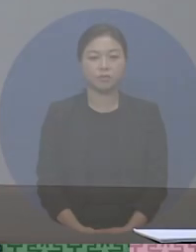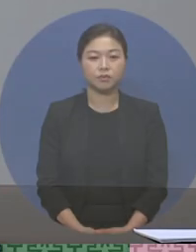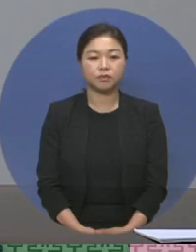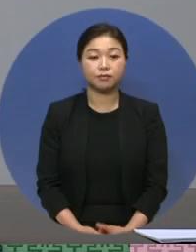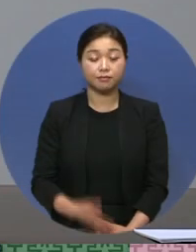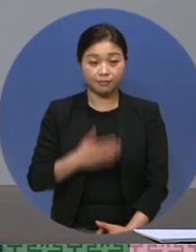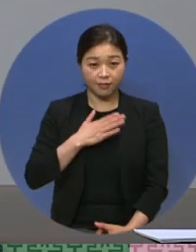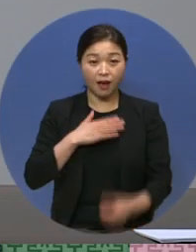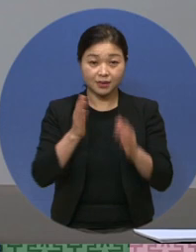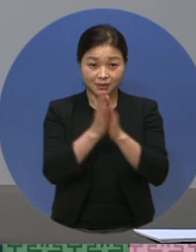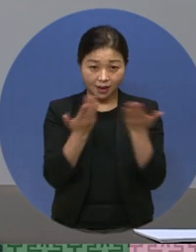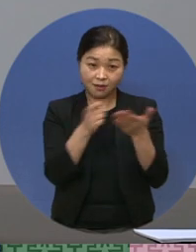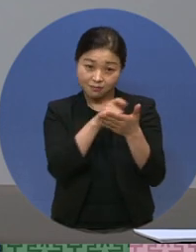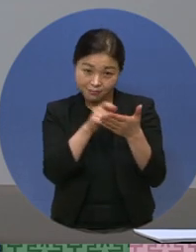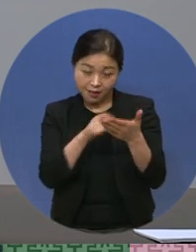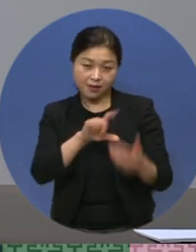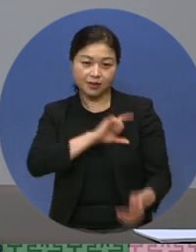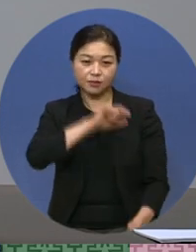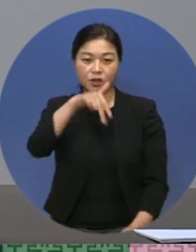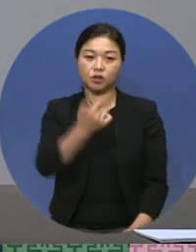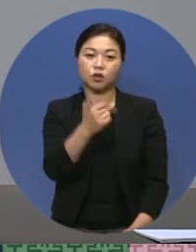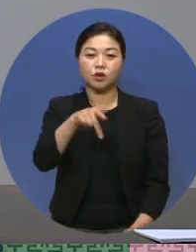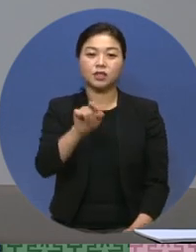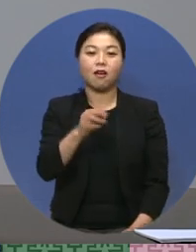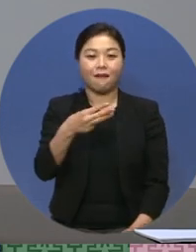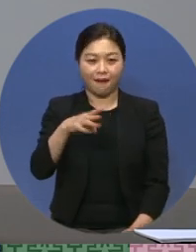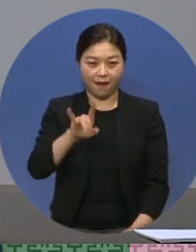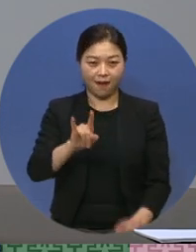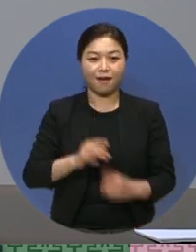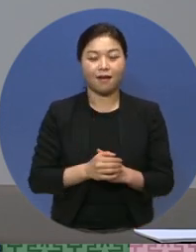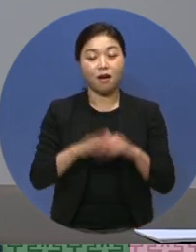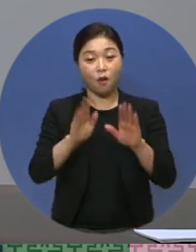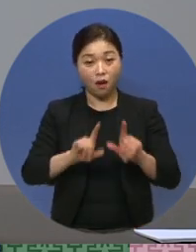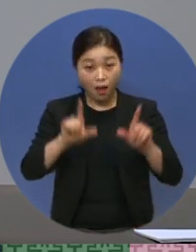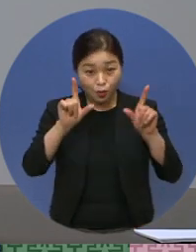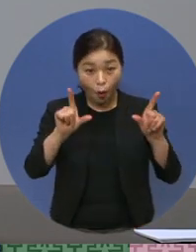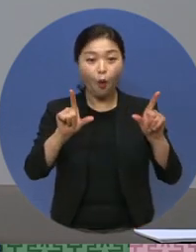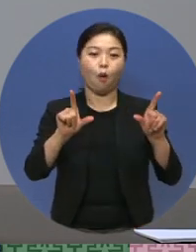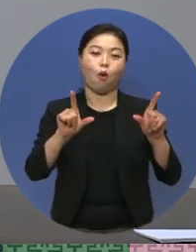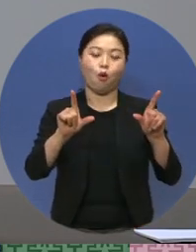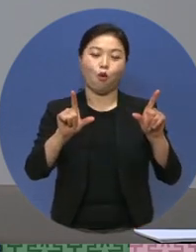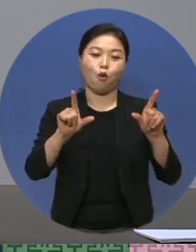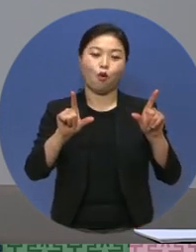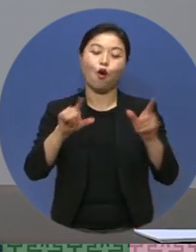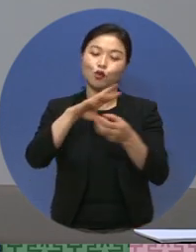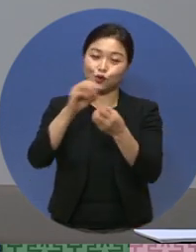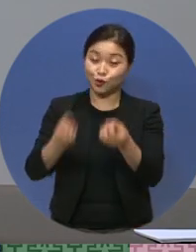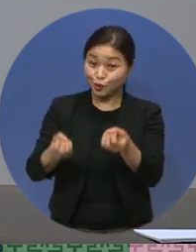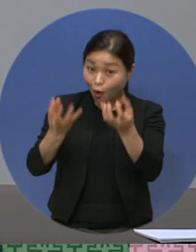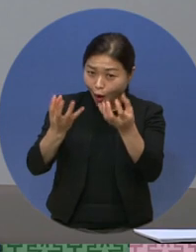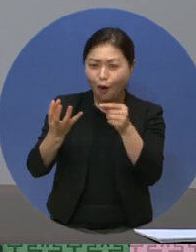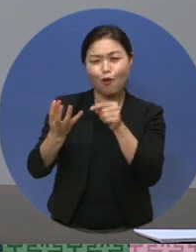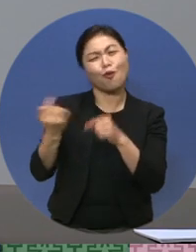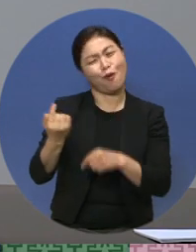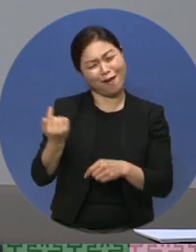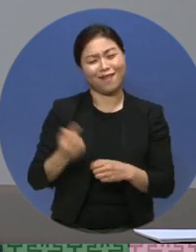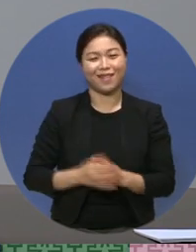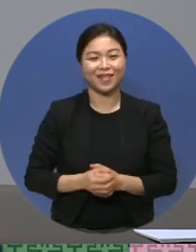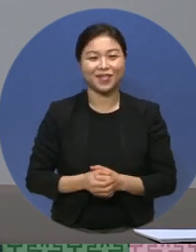저는 소설 쓰는 조정래입니다. 금년에도 어김없이 우리에게 추석이